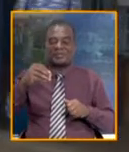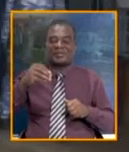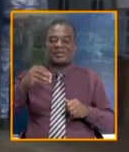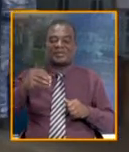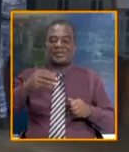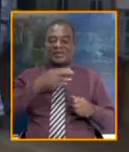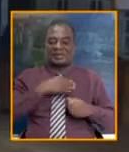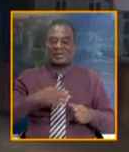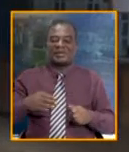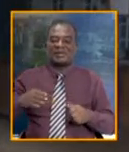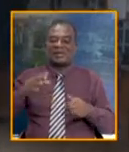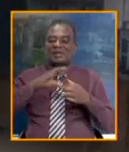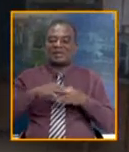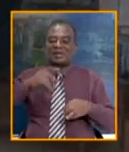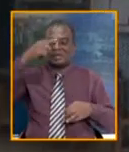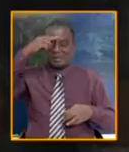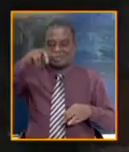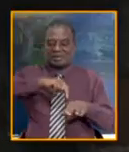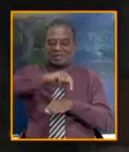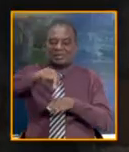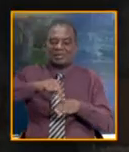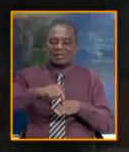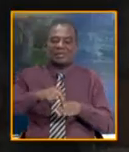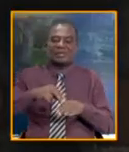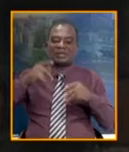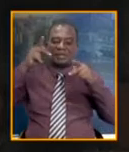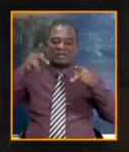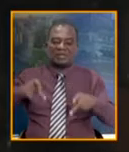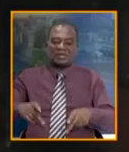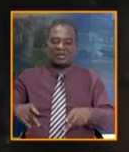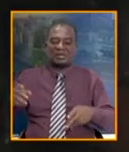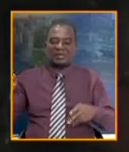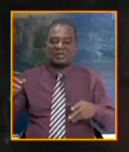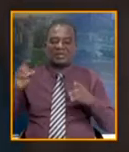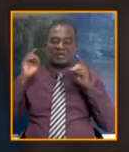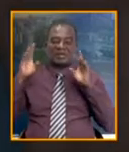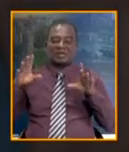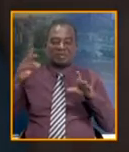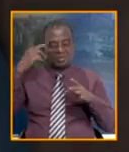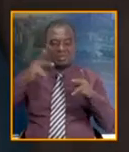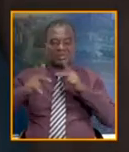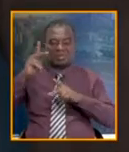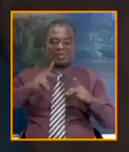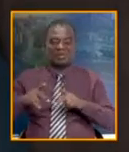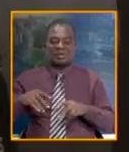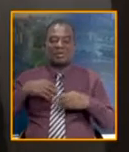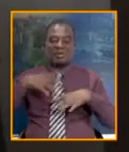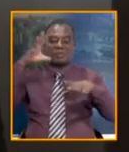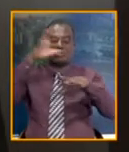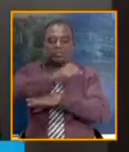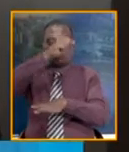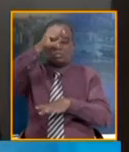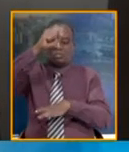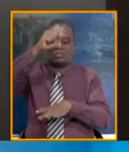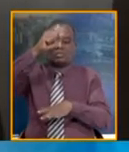Touré, commandant supérieur de la gendarmerie nationale, ces individus dangereux pour la population viennent d'être mis aux arrêts.